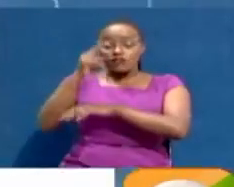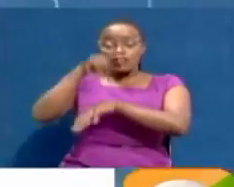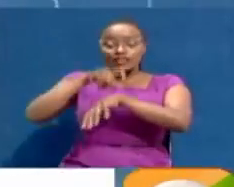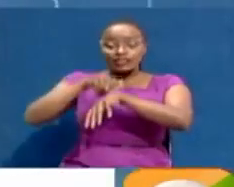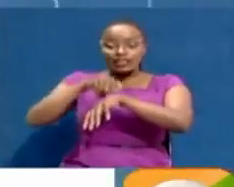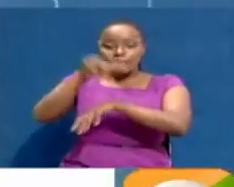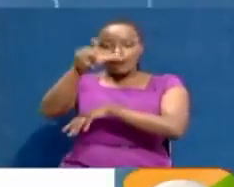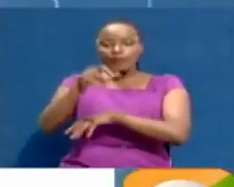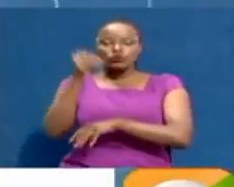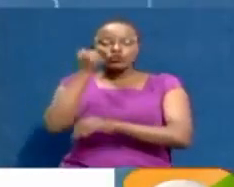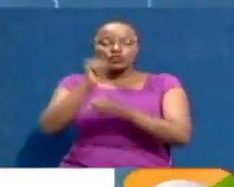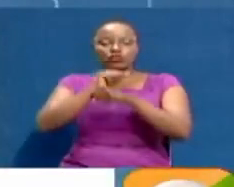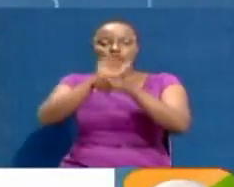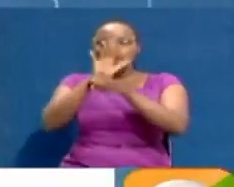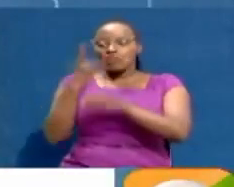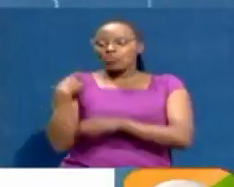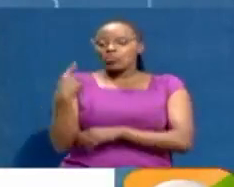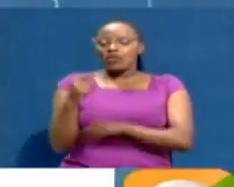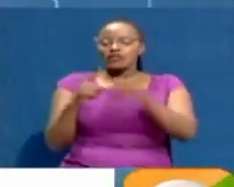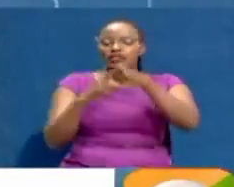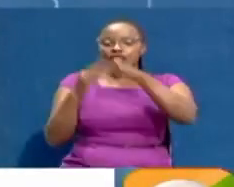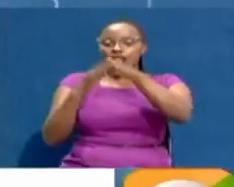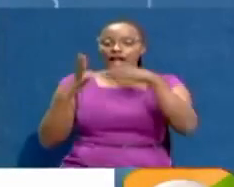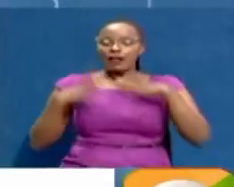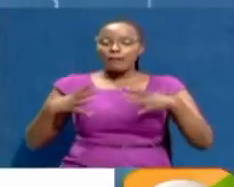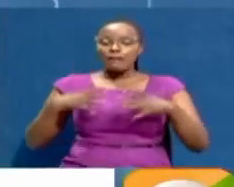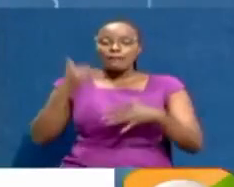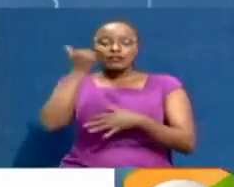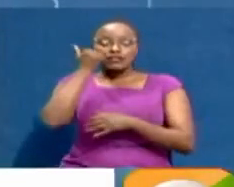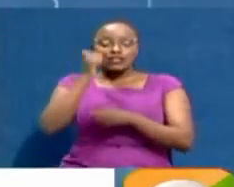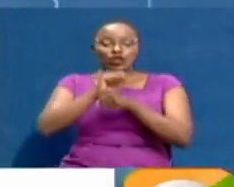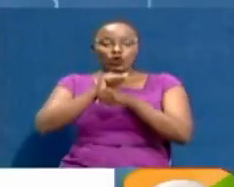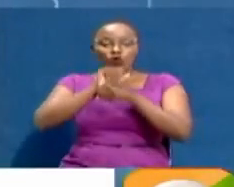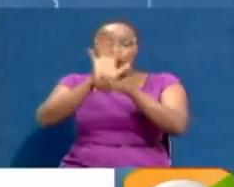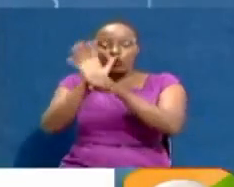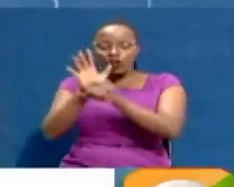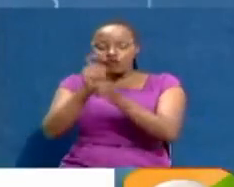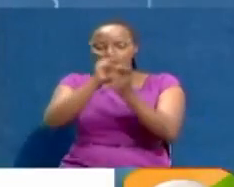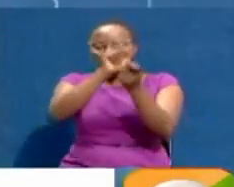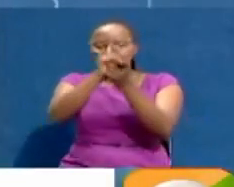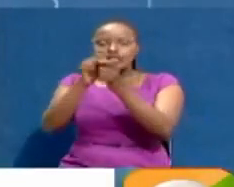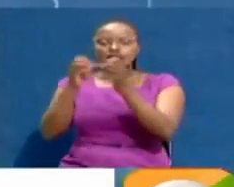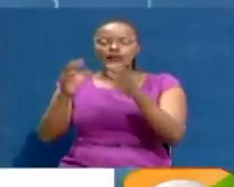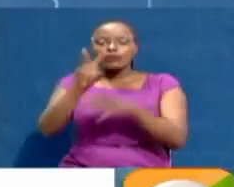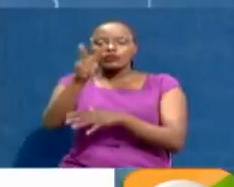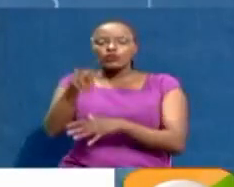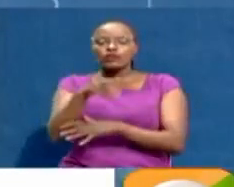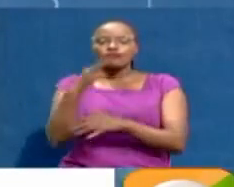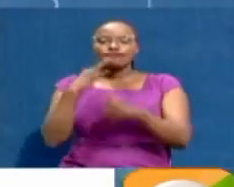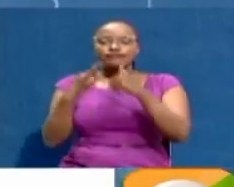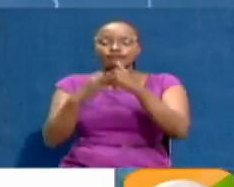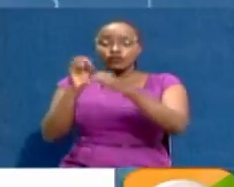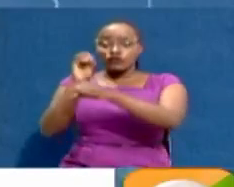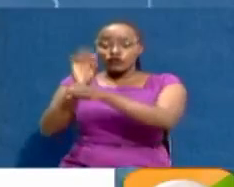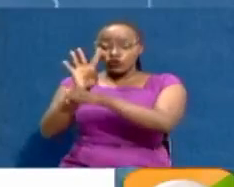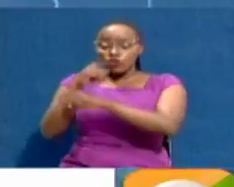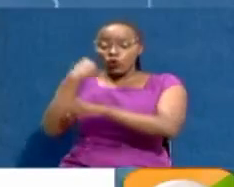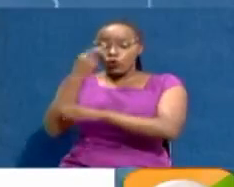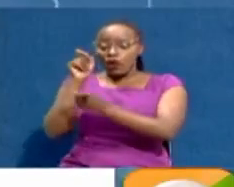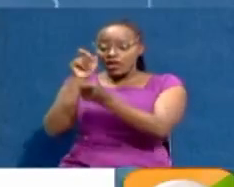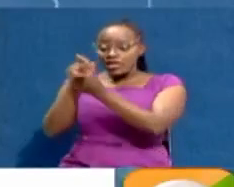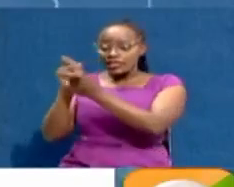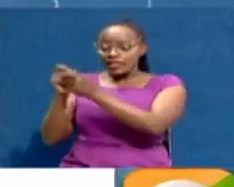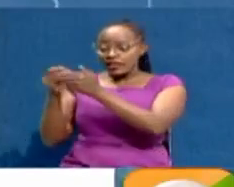nchini. Katika takwimu za hivi punde, watu 69 wameambukizwa virusi hivyo kutokana na sampuli za watu 2,814